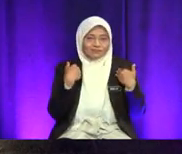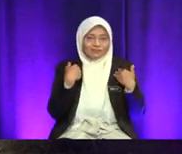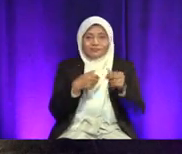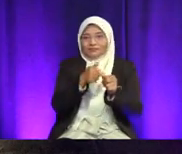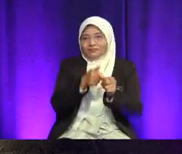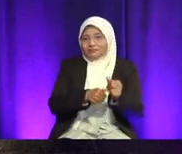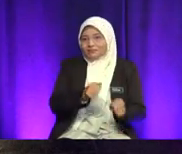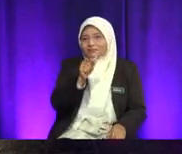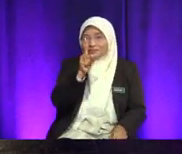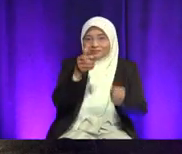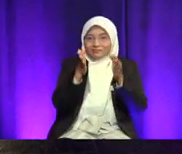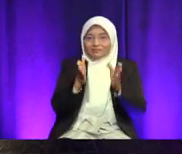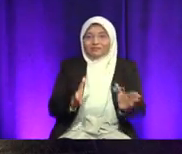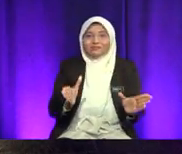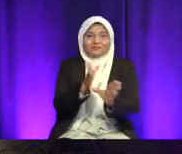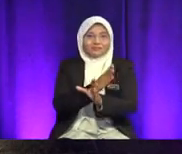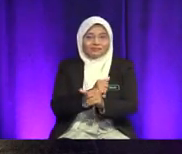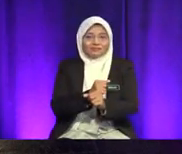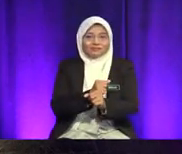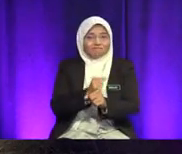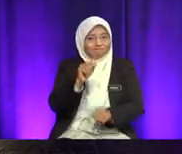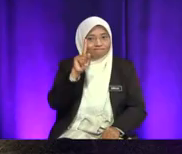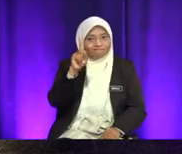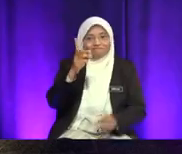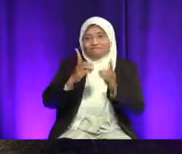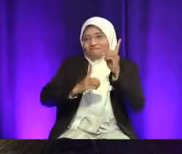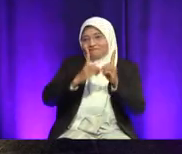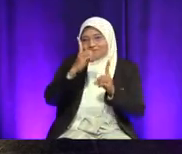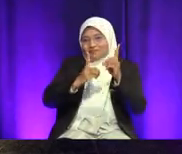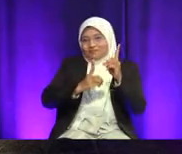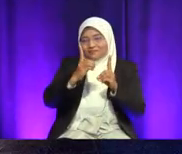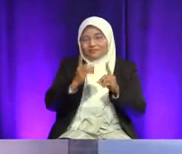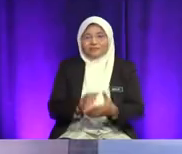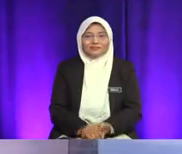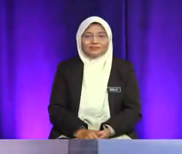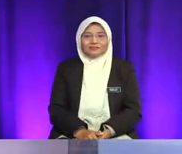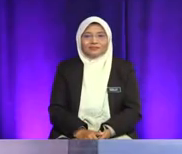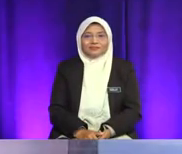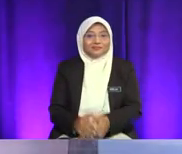satu bintang baik kita berikan